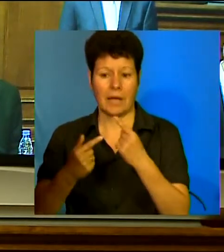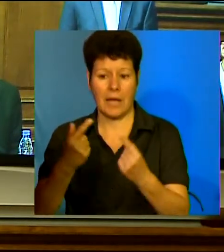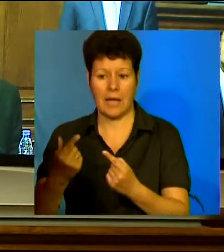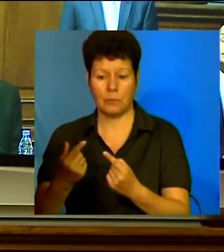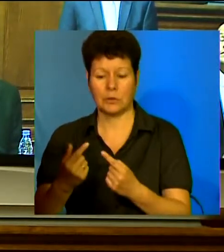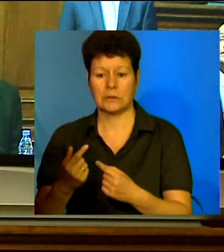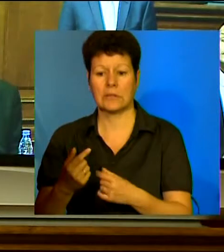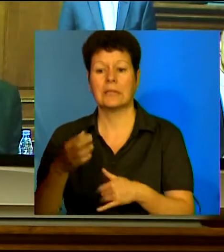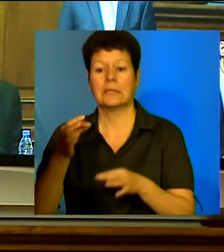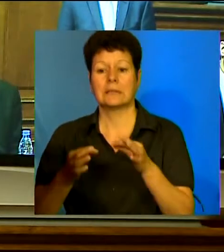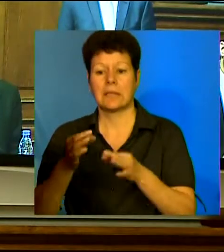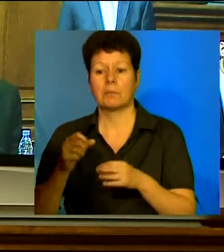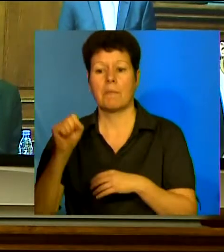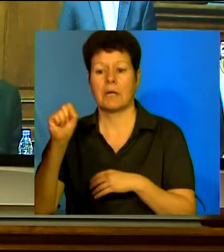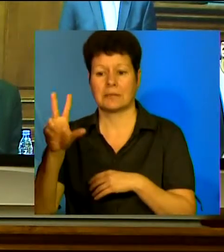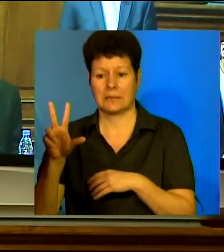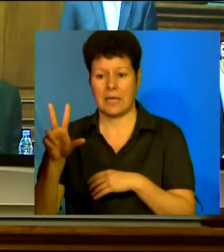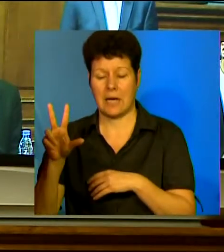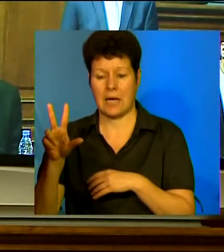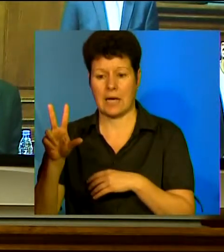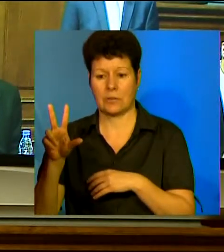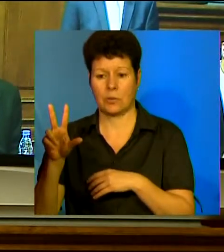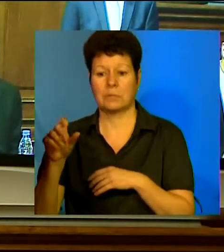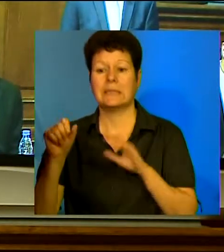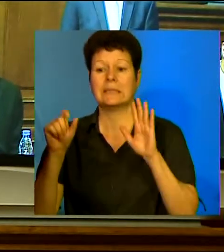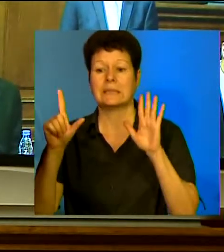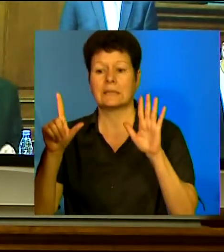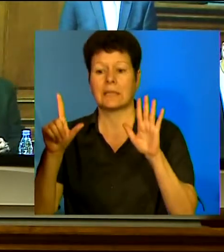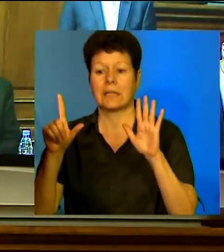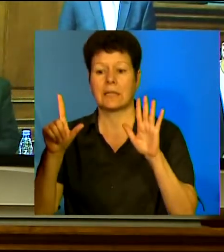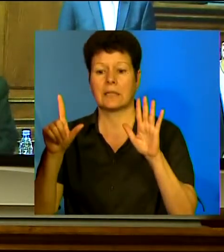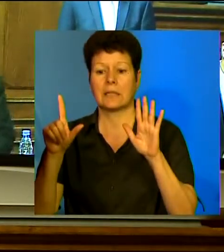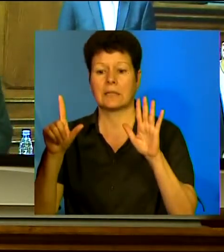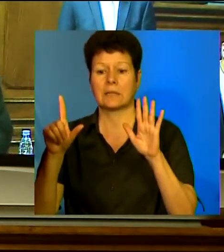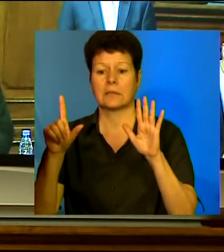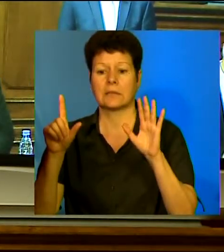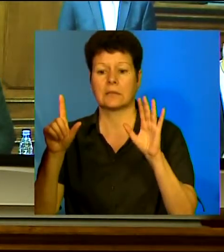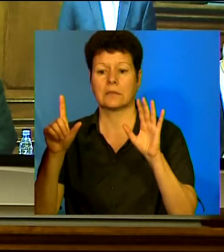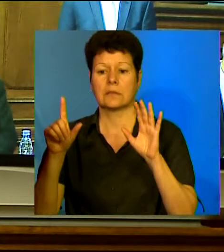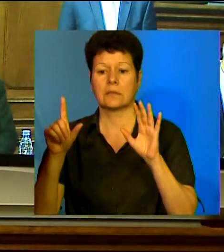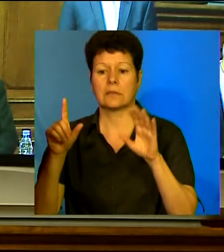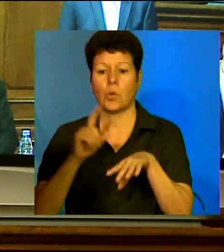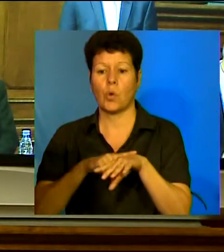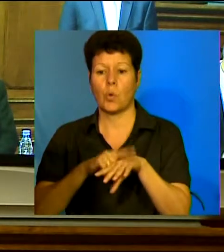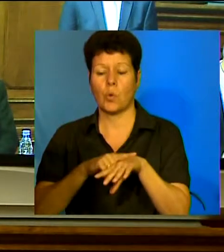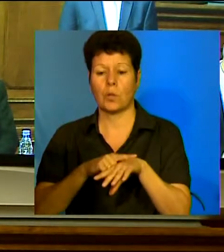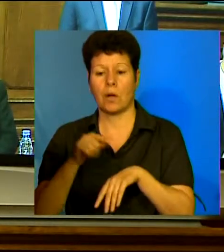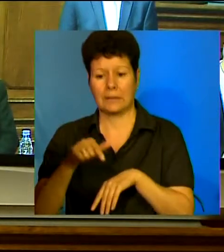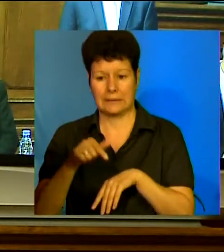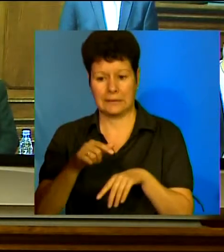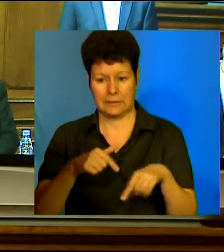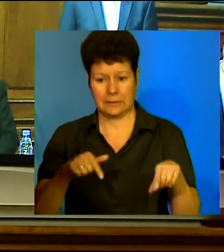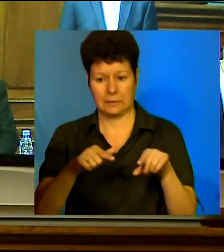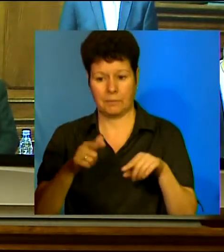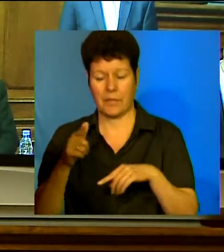hogy szeptember 13-án, tehát jövő héten szerdán 17 órakor ebben a teremben a Nemzeti Infrastruktúra Fejlesztő ZRT